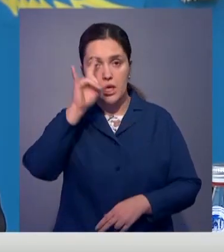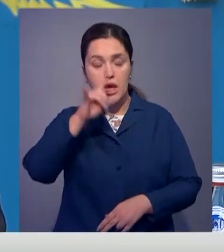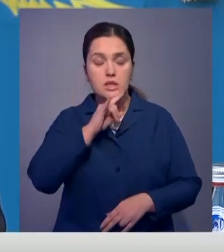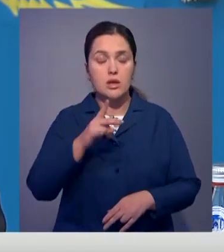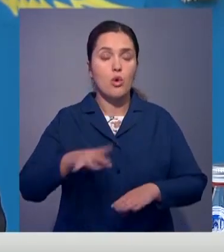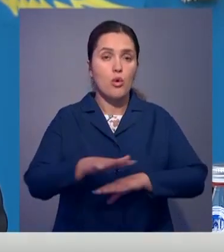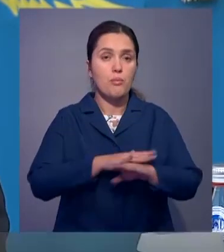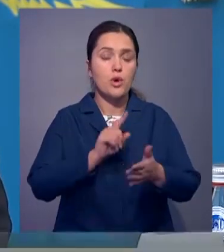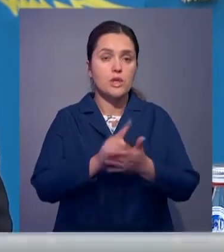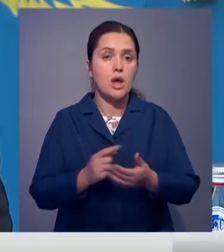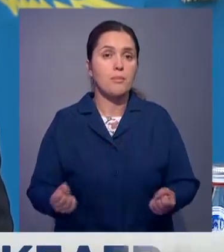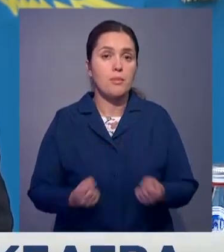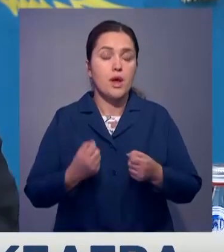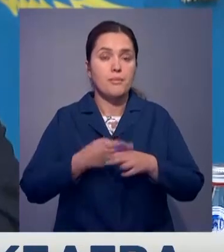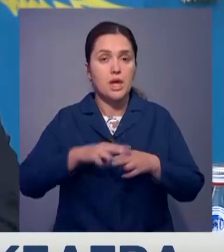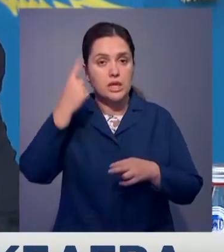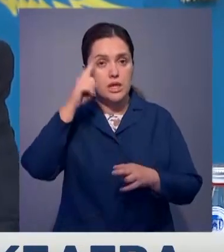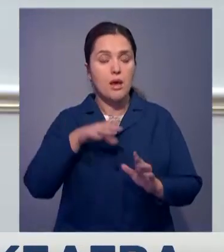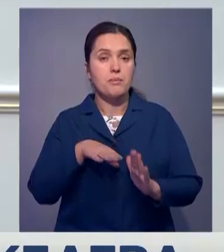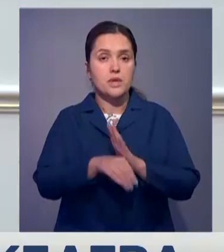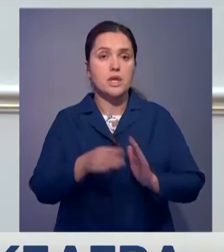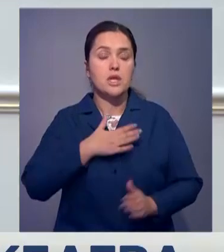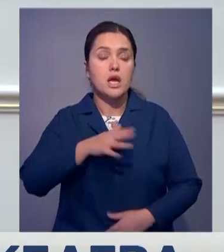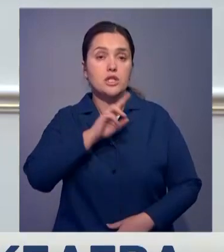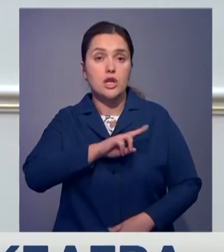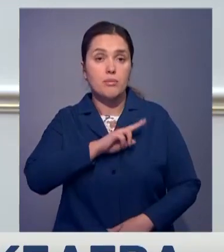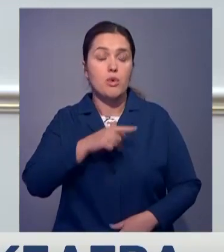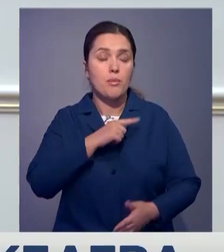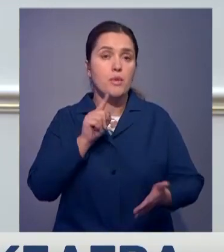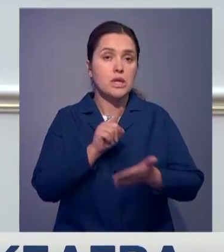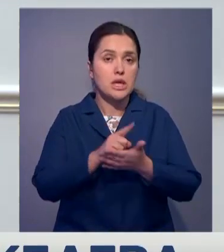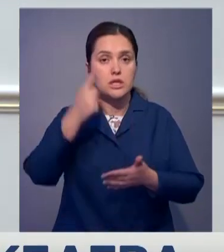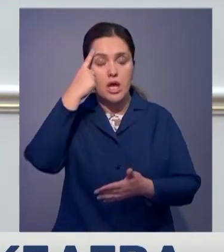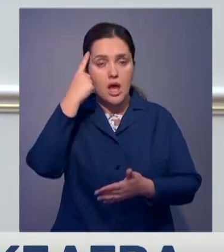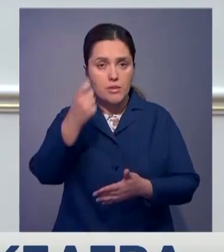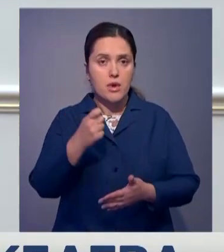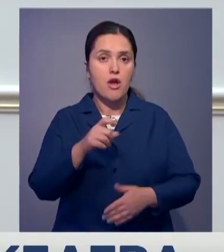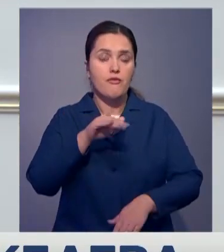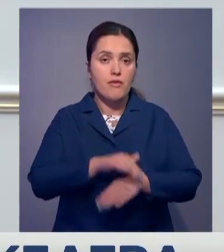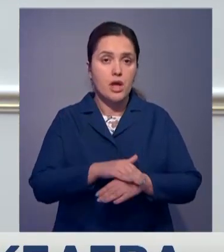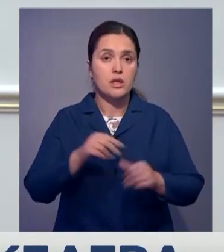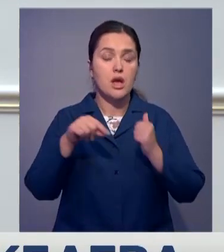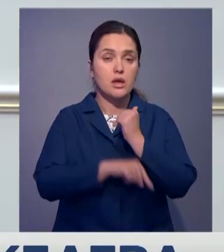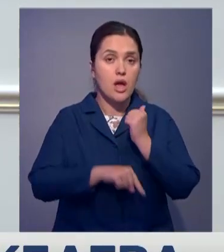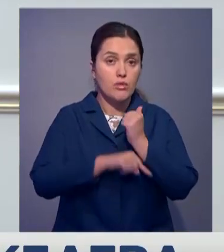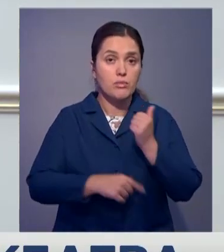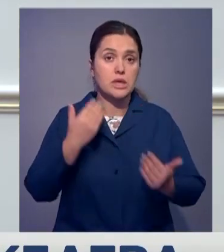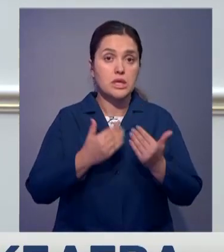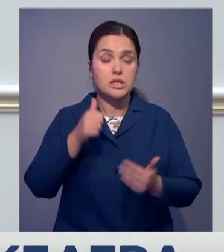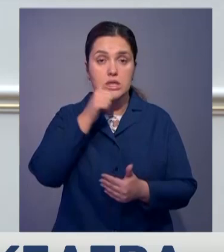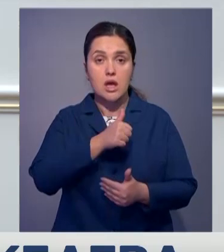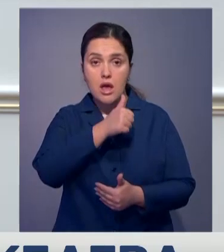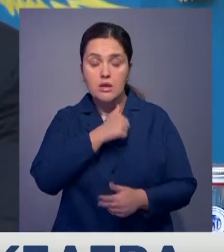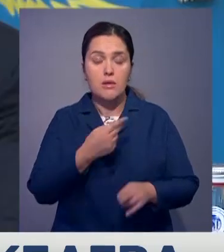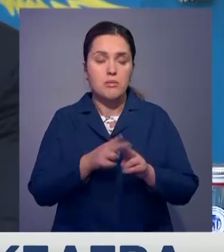должно поддерживать эту идею и присоединиться к нашей работе. Люди должны сообщать о фактах коррупции. Вы сами знаете, сокрытие подобных фактов —